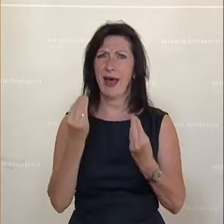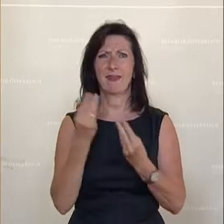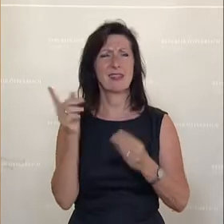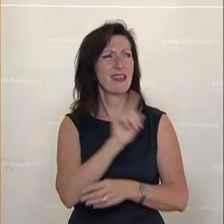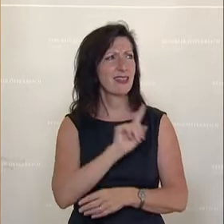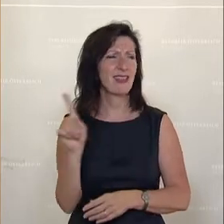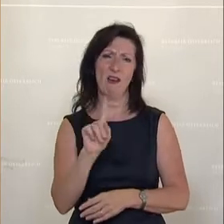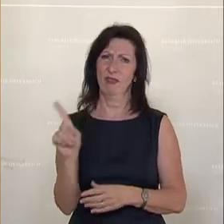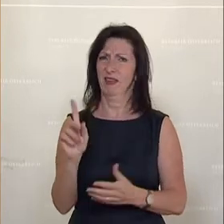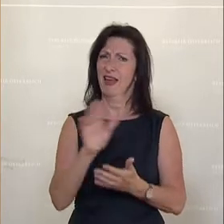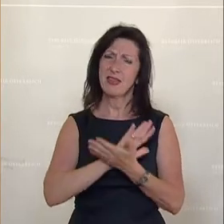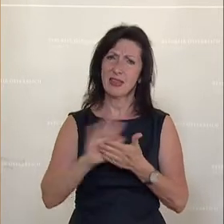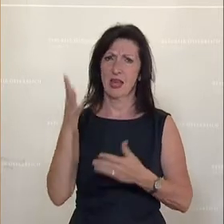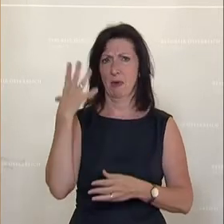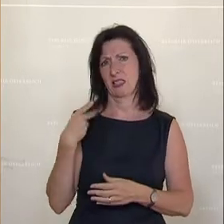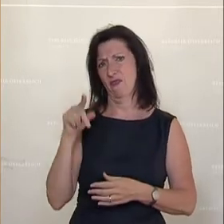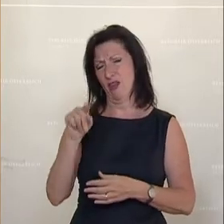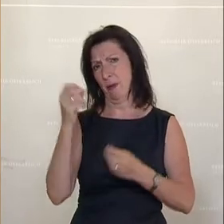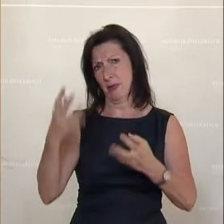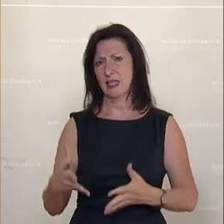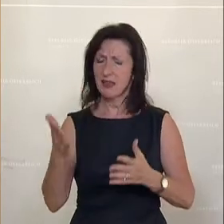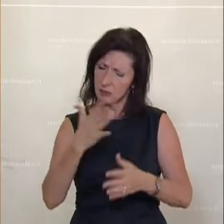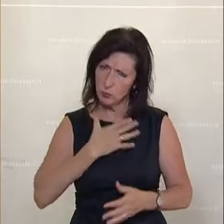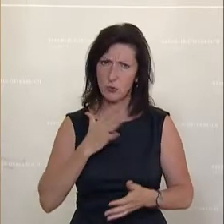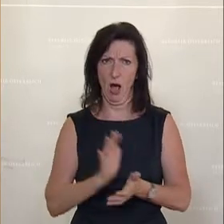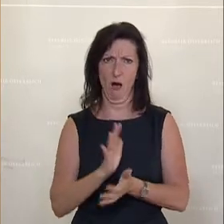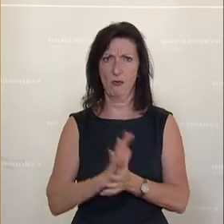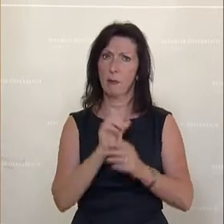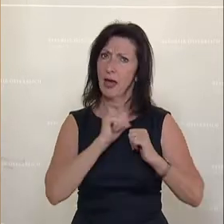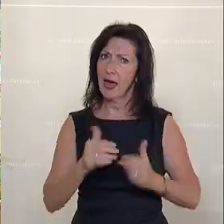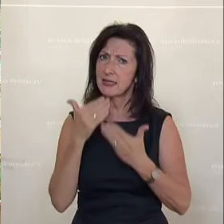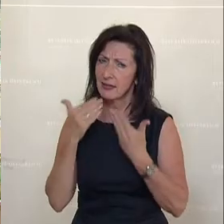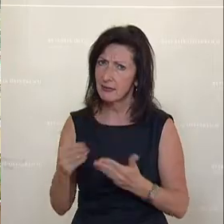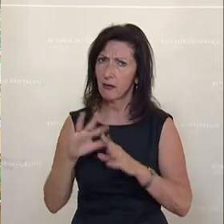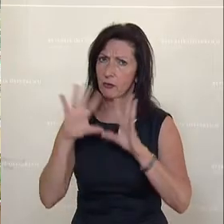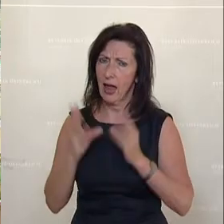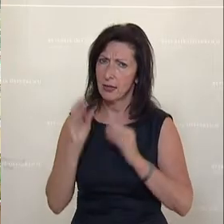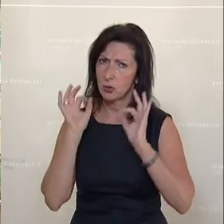nie wieder groß zu schreiben das ist unsere aufgabe herzlichen dank und alles gute